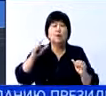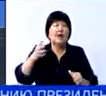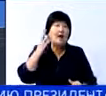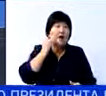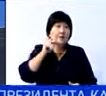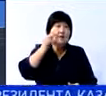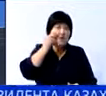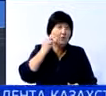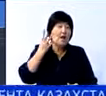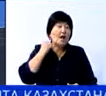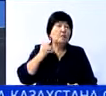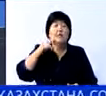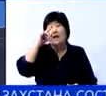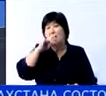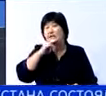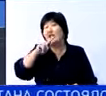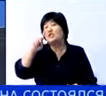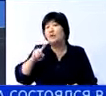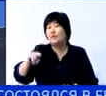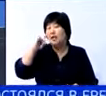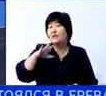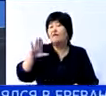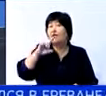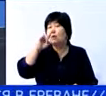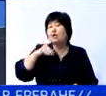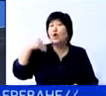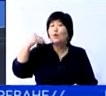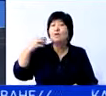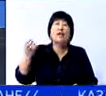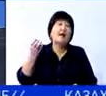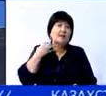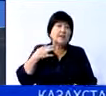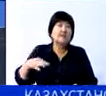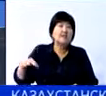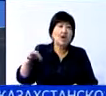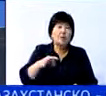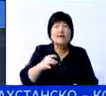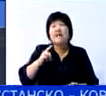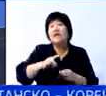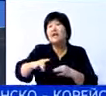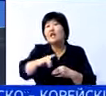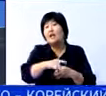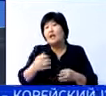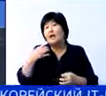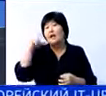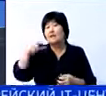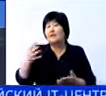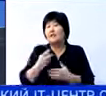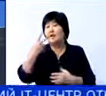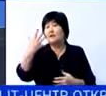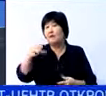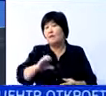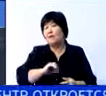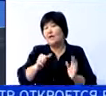Алматы, Шымкента, Алматинской, Западно-Казахстанской, Восточно-Казахстанской, Туркестанской, Казахстанской областей и районов. Казахстанцы завоевали 25